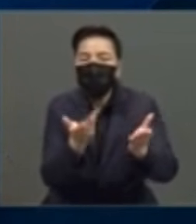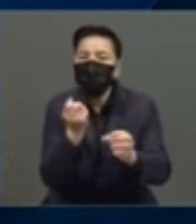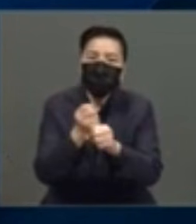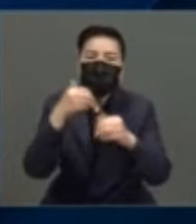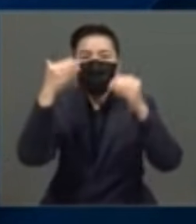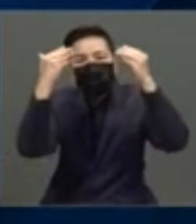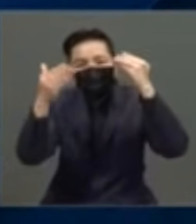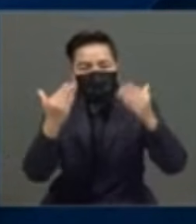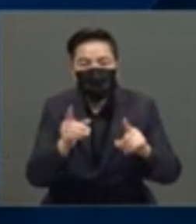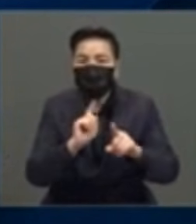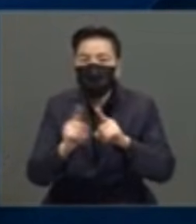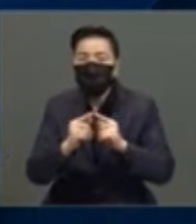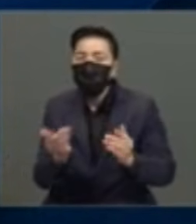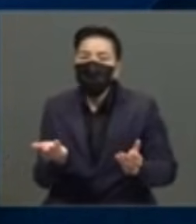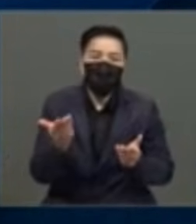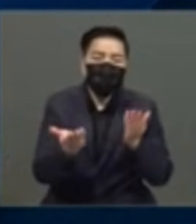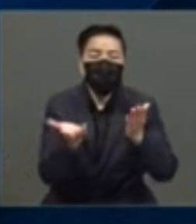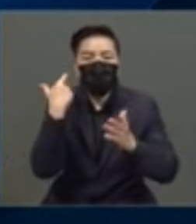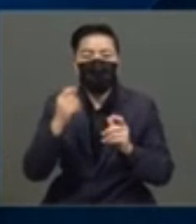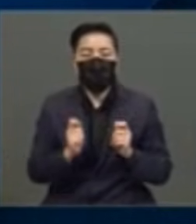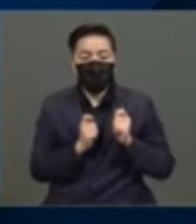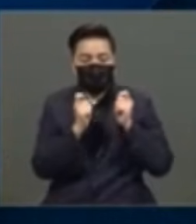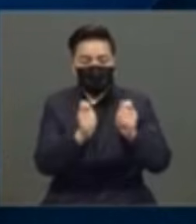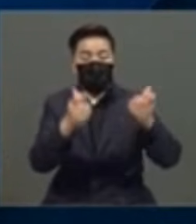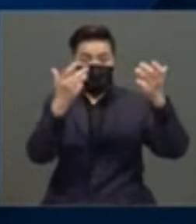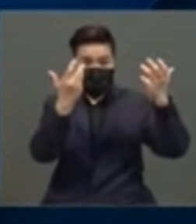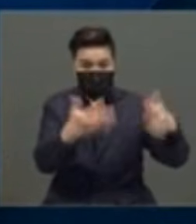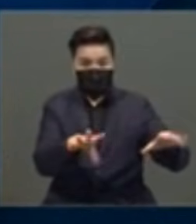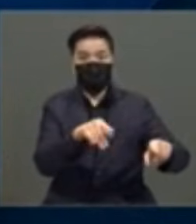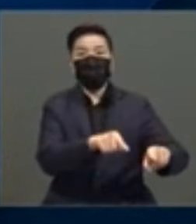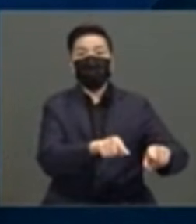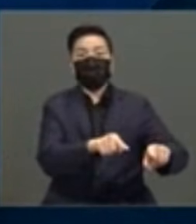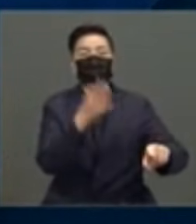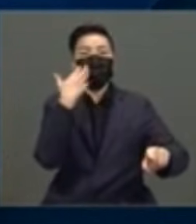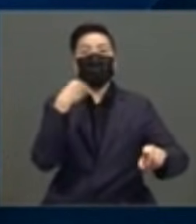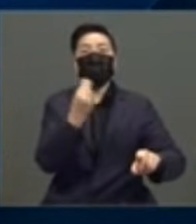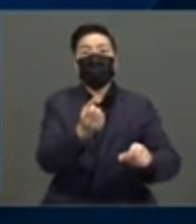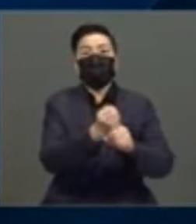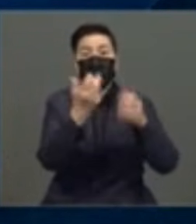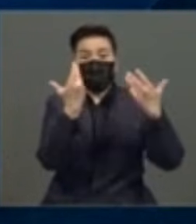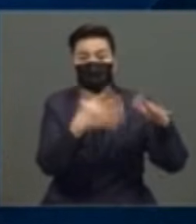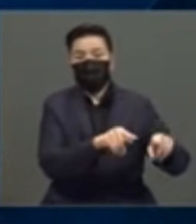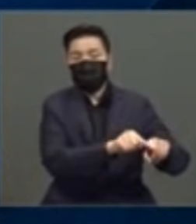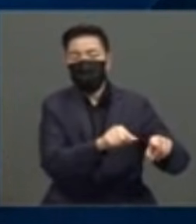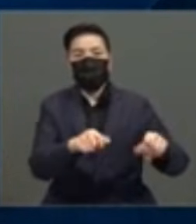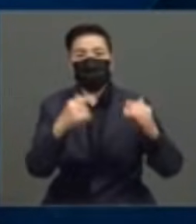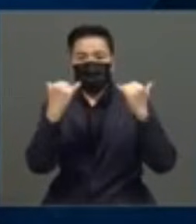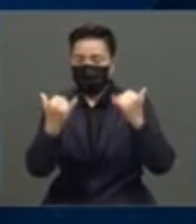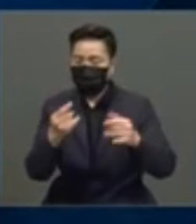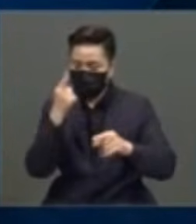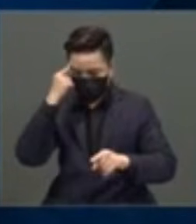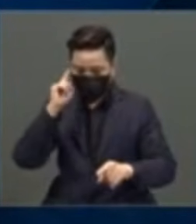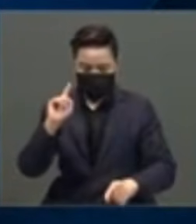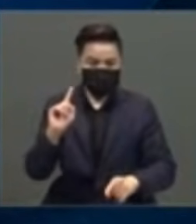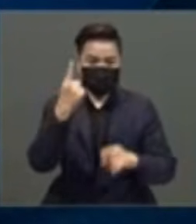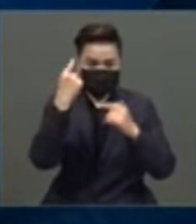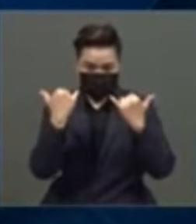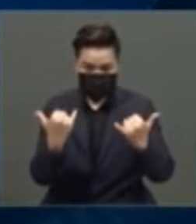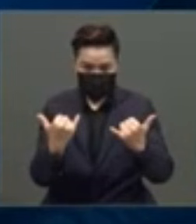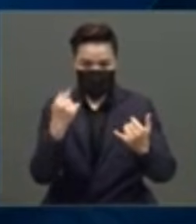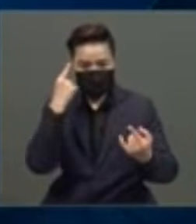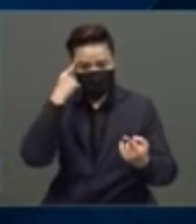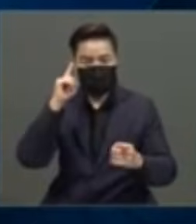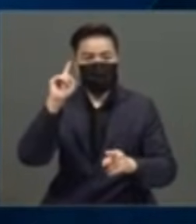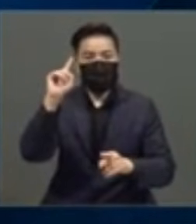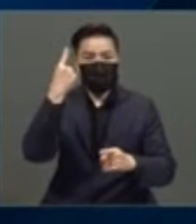อย่างงู้นอย่างนี้แล้วก็ได้เคยอนุญาตไว้ให้แล้วหรือว่าปล่อยให้ทำแล้วครั้งนี้ต้องทบทวนใหม่ครับ